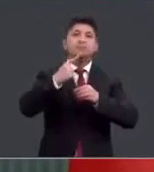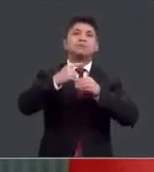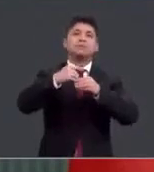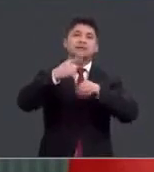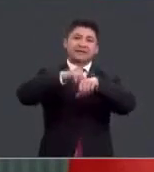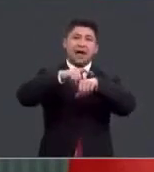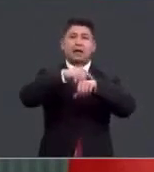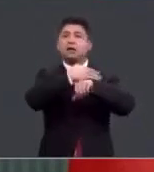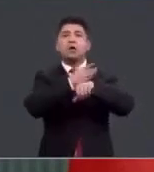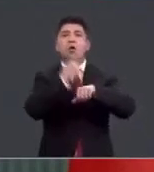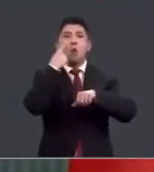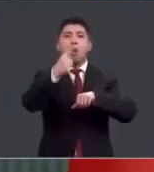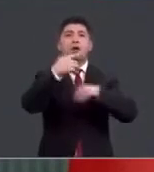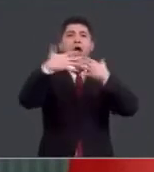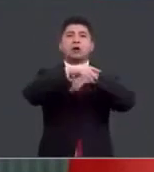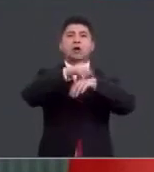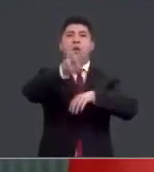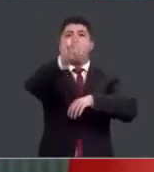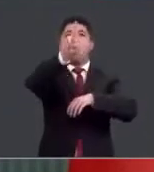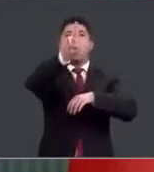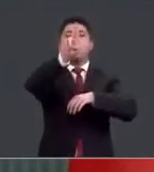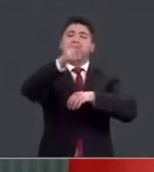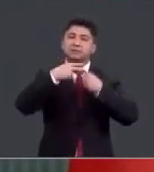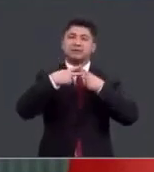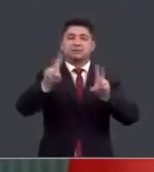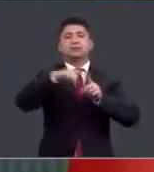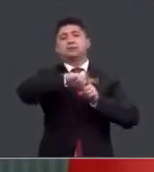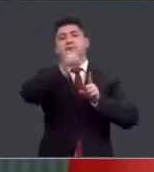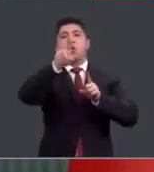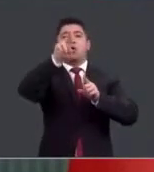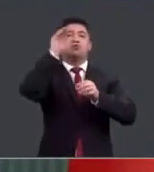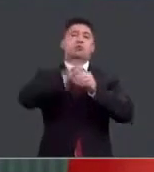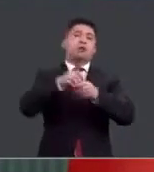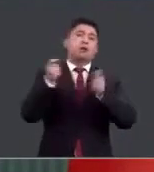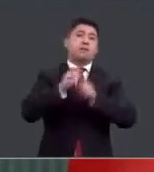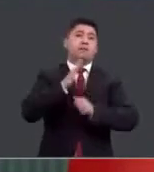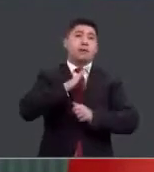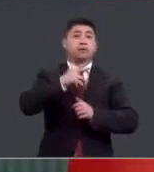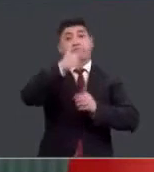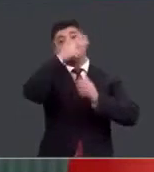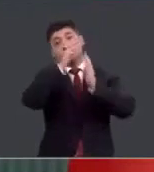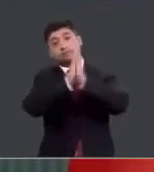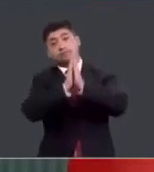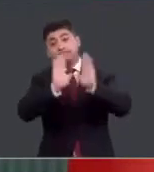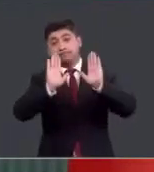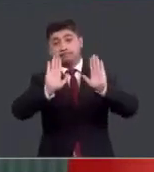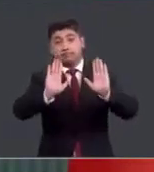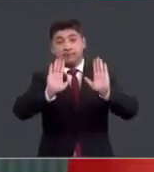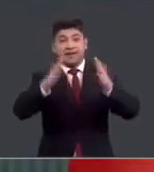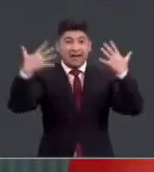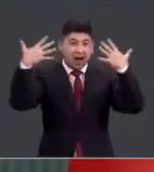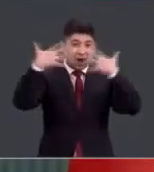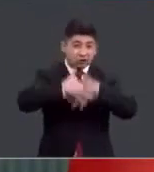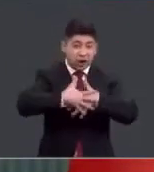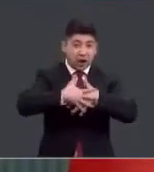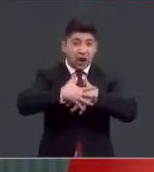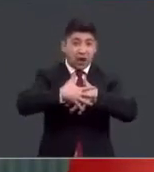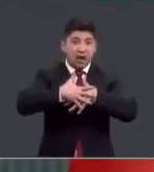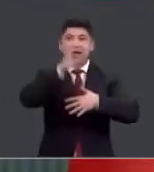ileri bir saat olan 24'ün çekiyoruz Ya kusura bakmasınlar gece